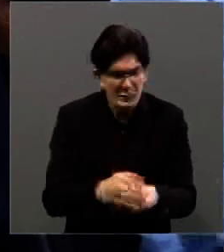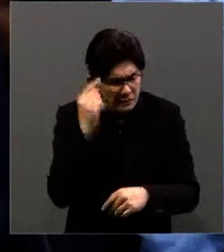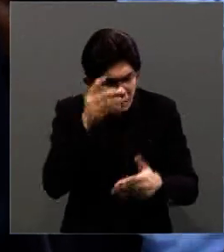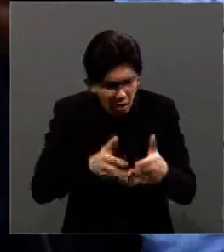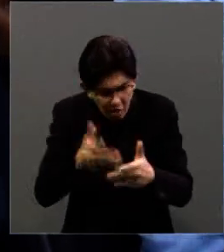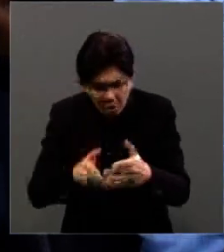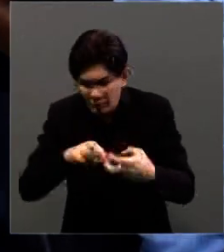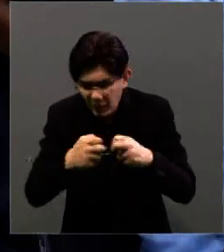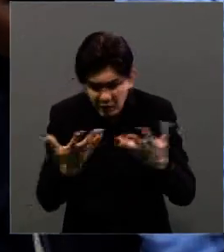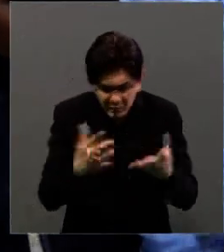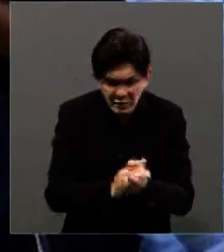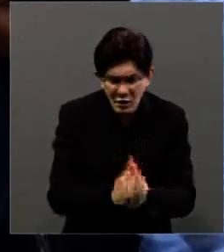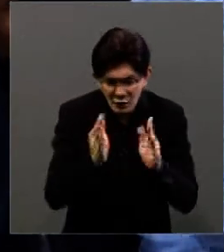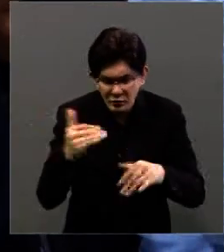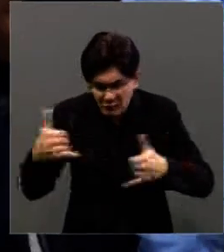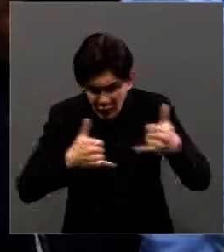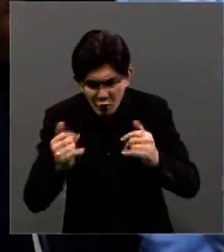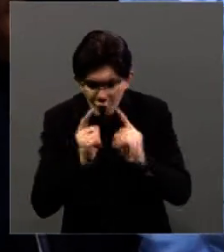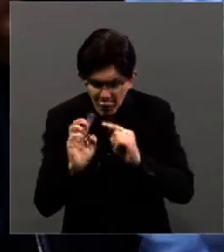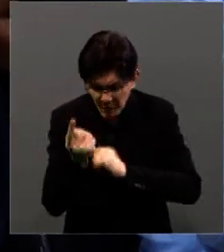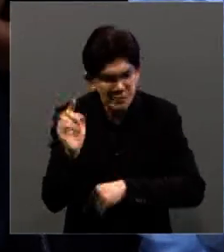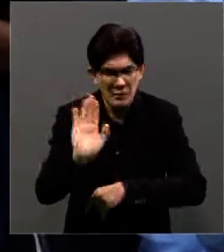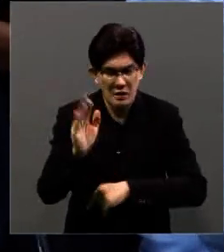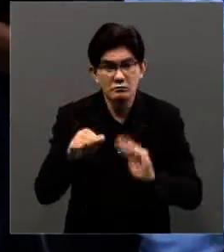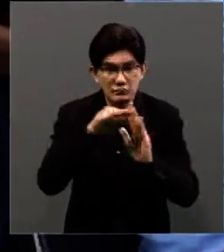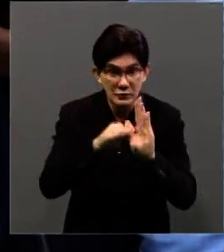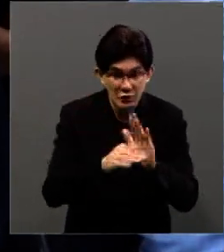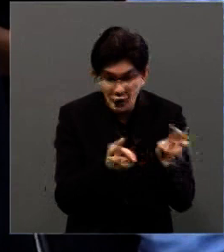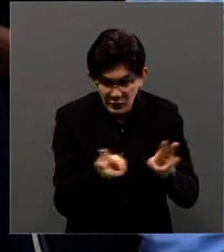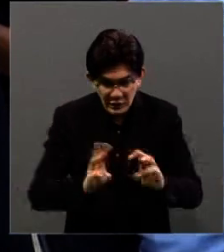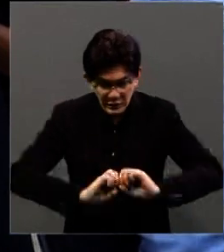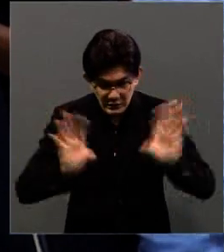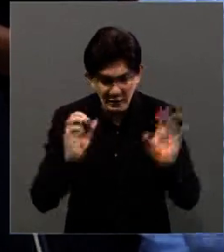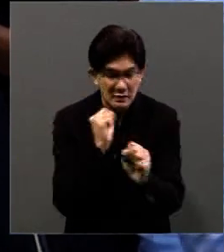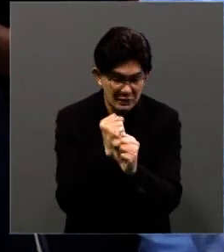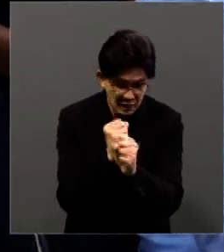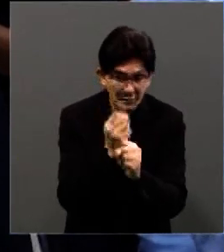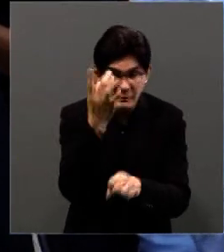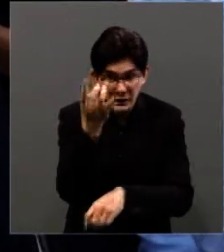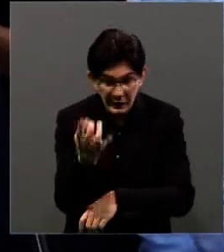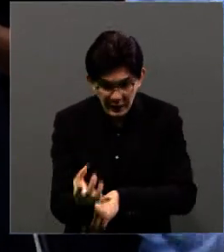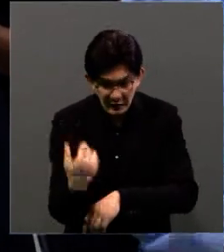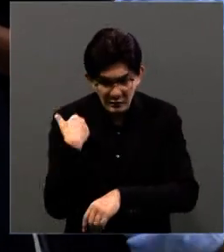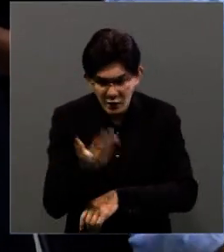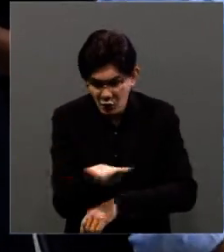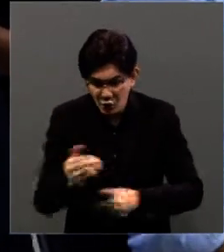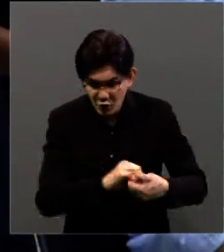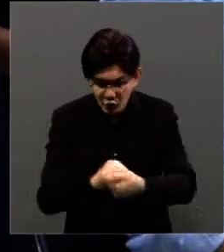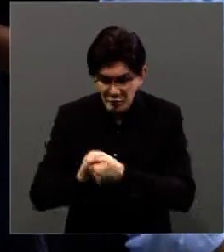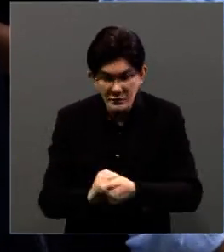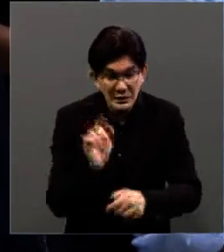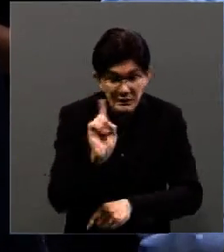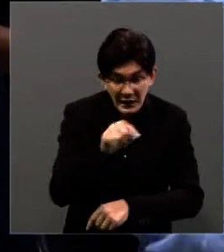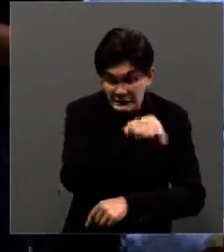ไม่สะดุดว่าต้องมาเรียกเจ้าหน้าที่คุยกันใหม่หรืออะไรยังไงเรามีขั้นตอนวิธีการที่ชัดเจนเลยว่าเราจะทำอะไรบ้างอะไรจะขอความร่วมมือจากใครบ้าง